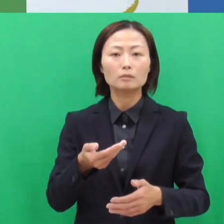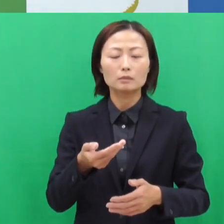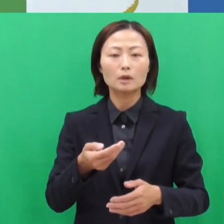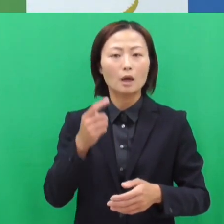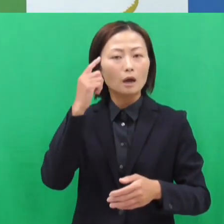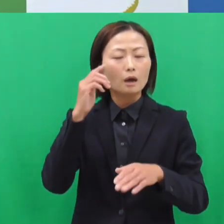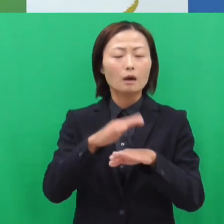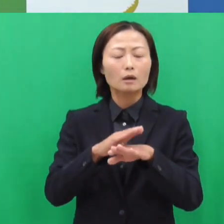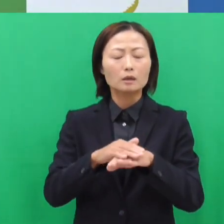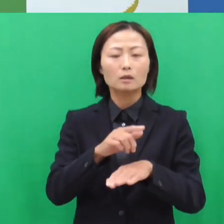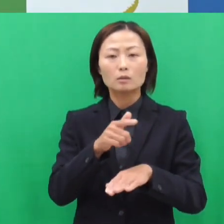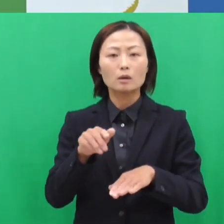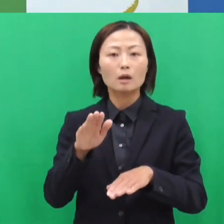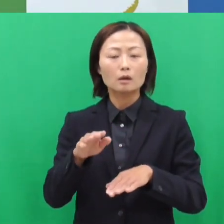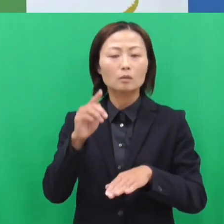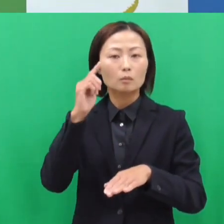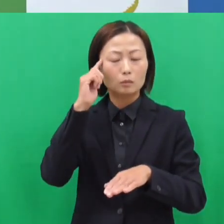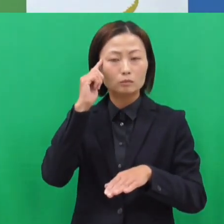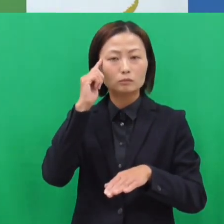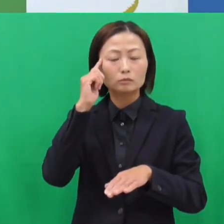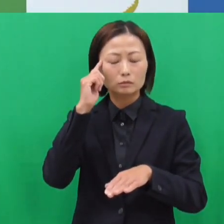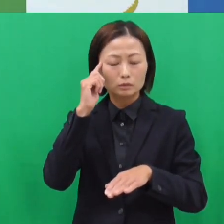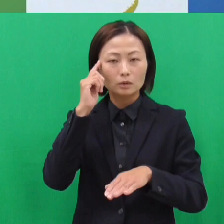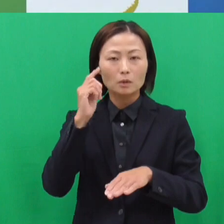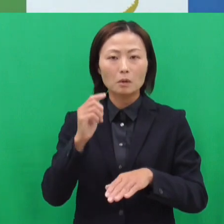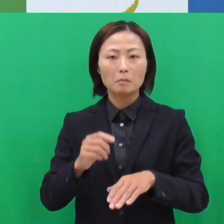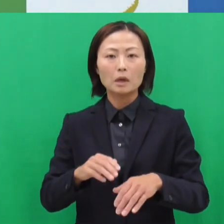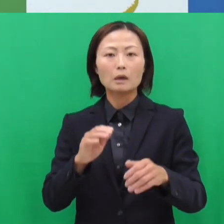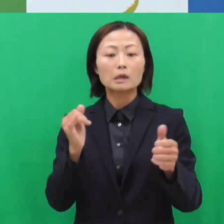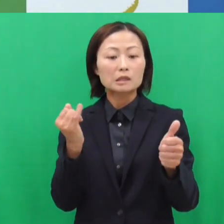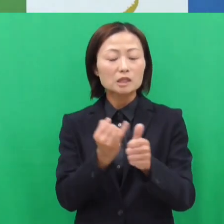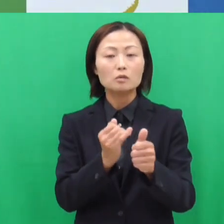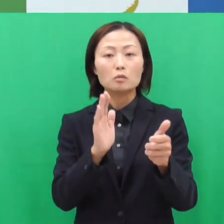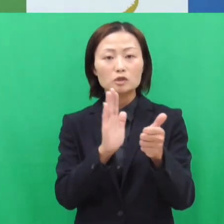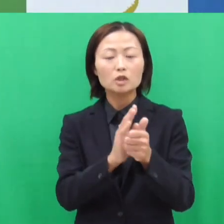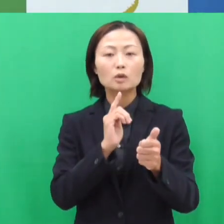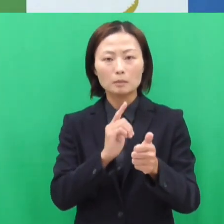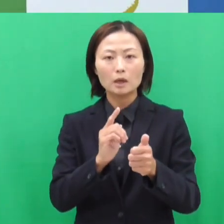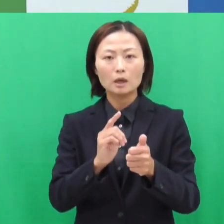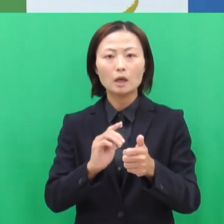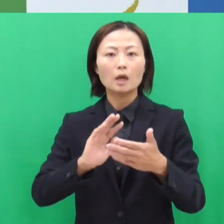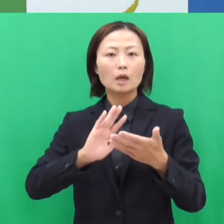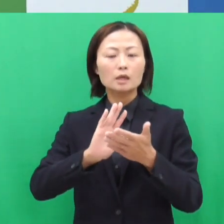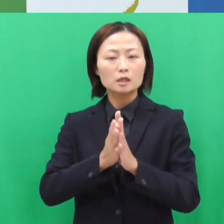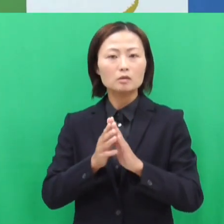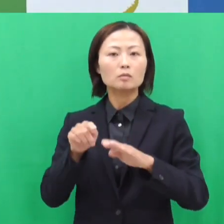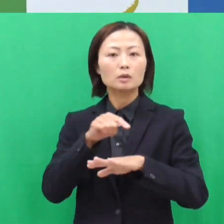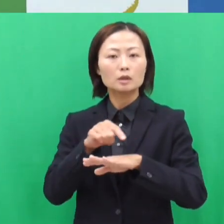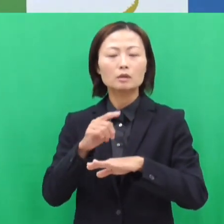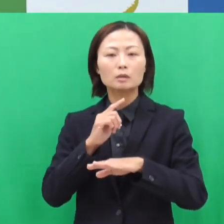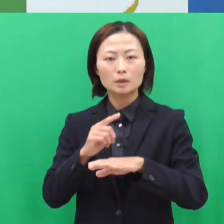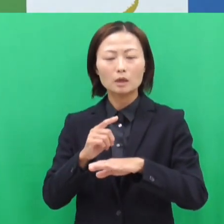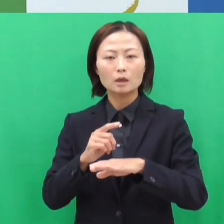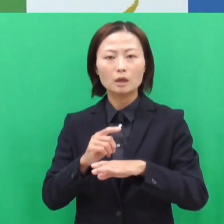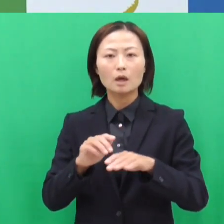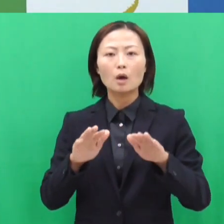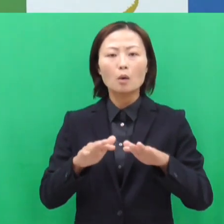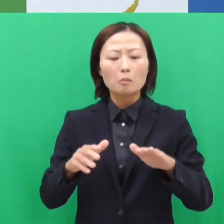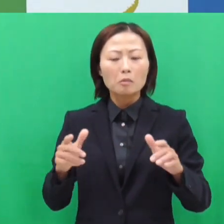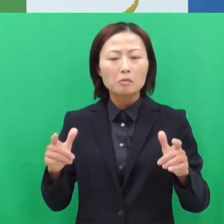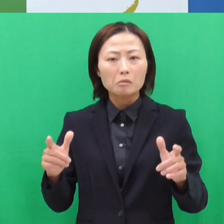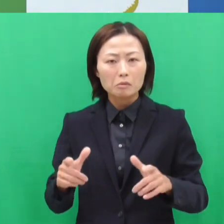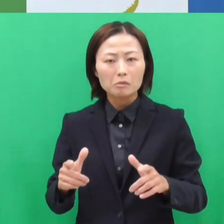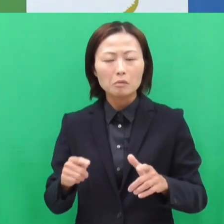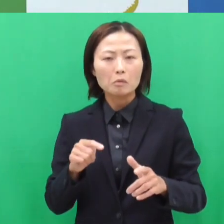価値観念である人たちがあるんですけども結婚支援県の政策としてはやはり少子化対策というところに関わってくると思うんですけれども